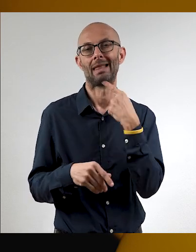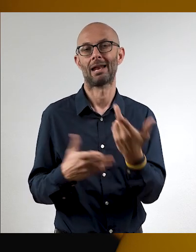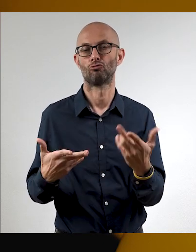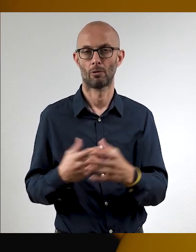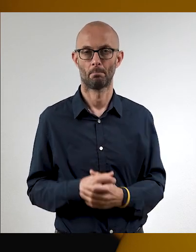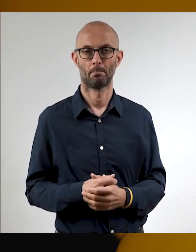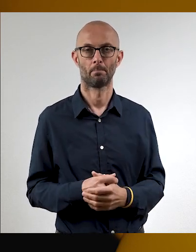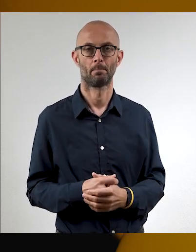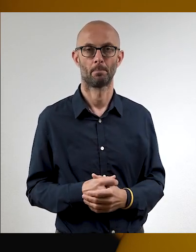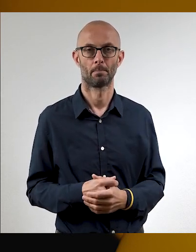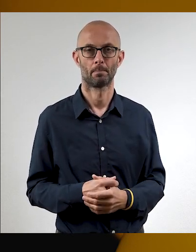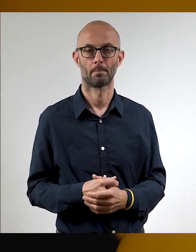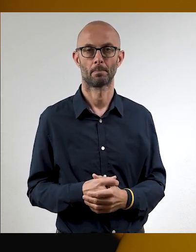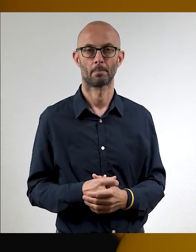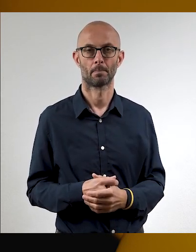rečem.